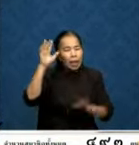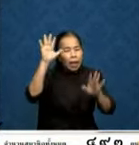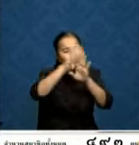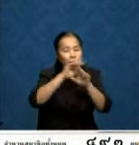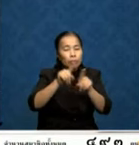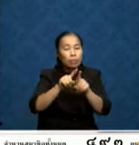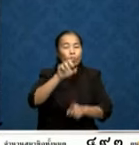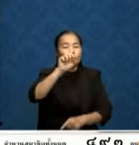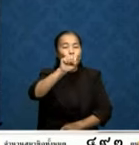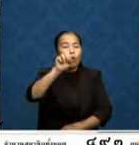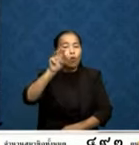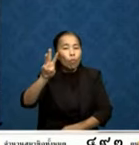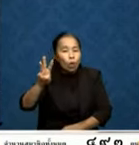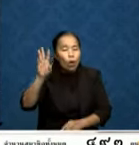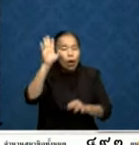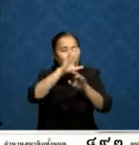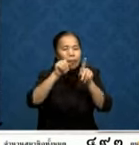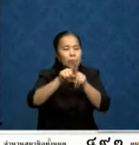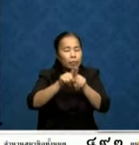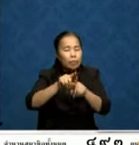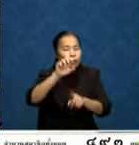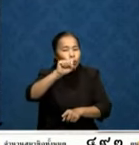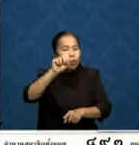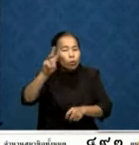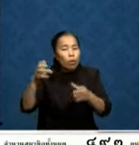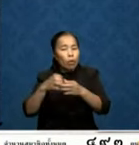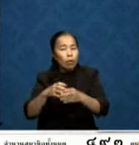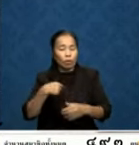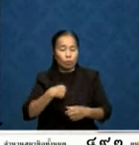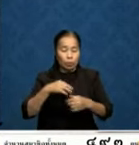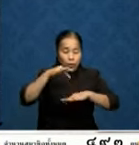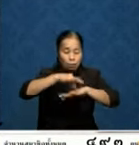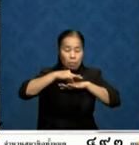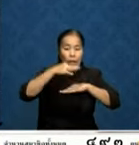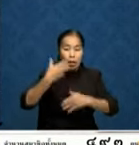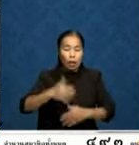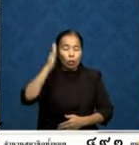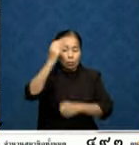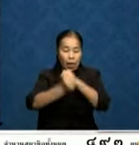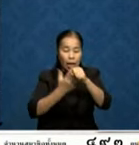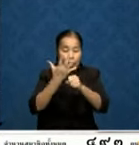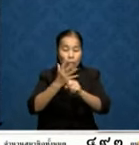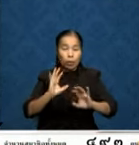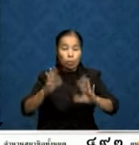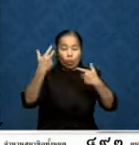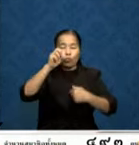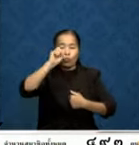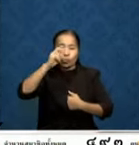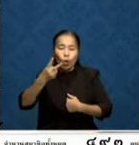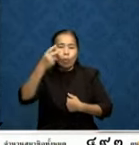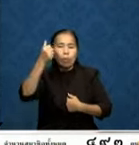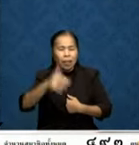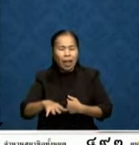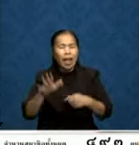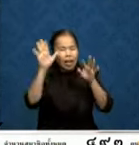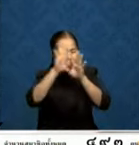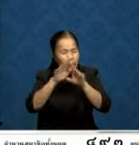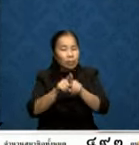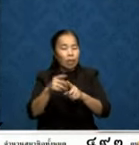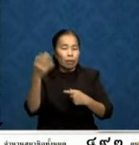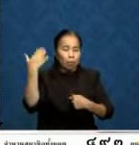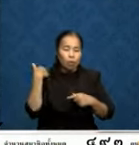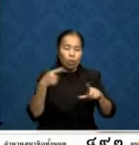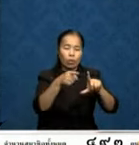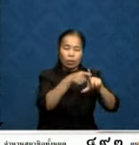นะคล้ายๆกับฝั่งสวเราที่ถ้าเป็นแล้วเป็นอีกไม่ได้เอ่ยอะไรเอ่ยเป็นต้นนะครับรวมถึงที่พรรคก้าวไกลเคยจะเส